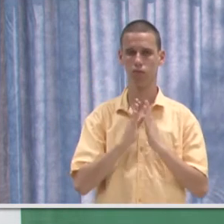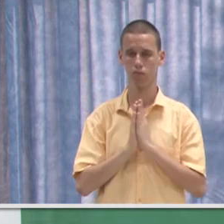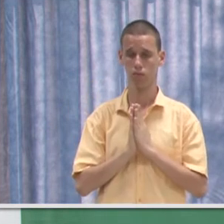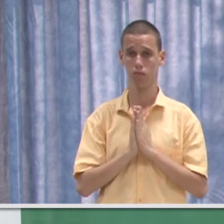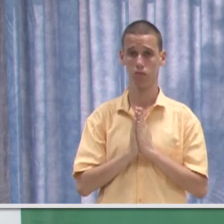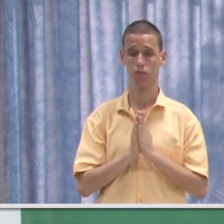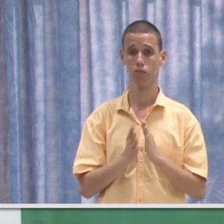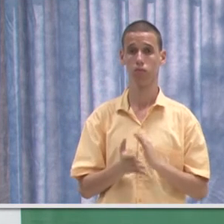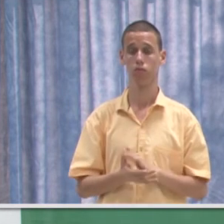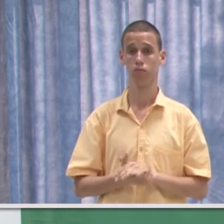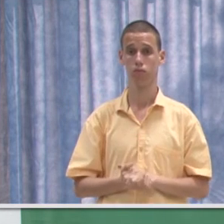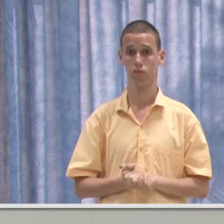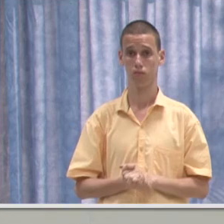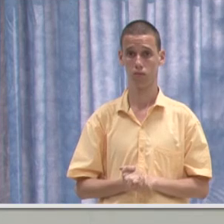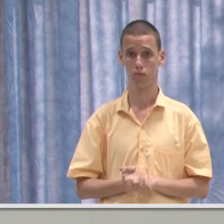ça. Merci.